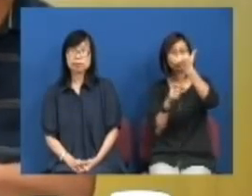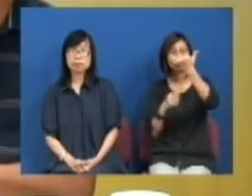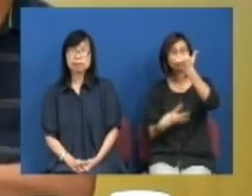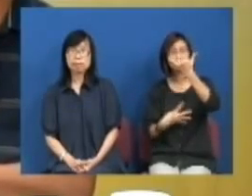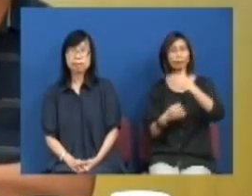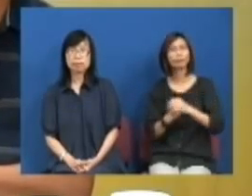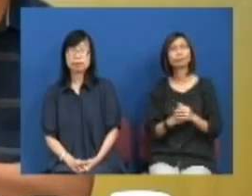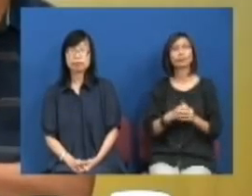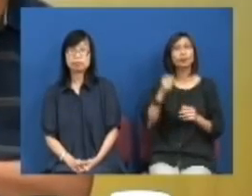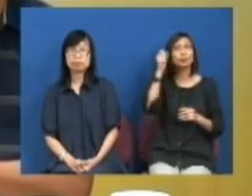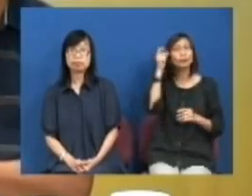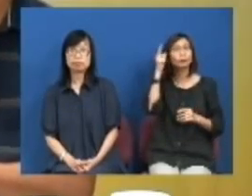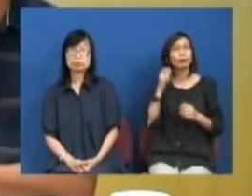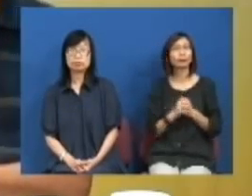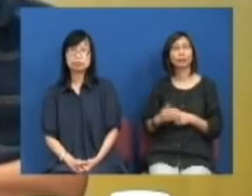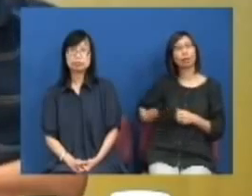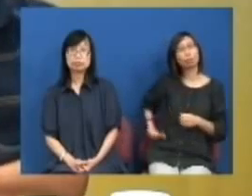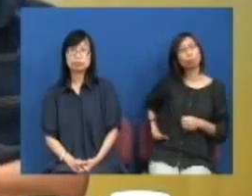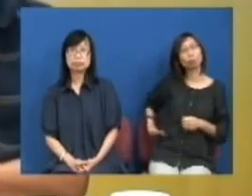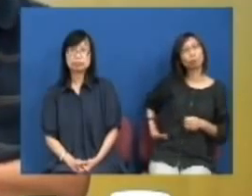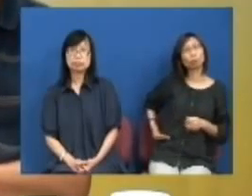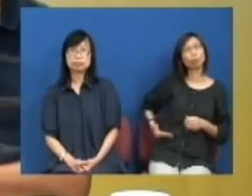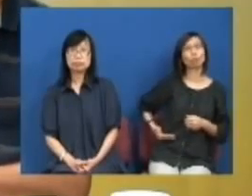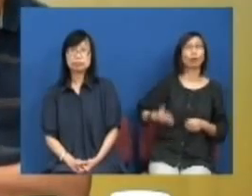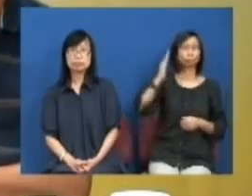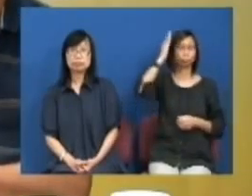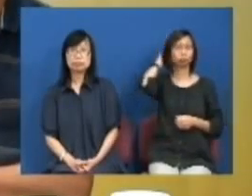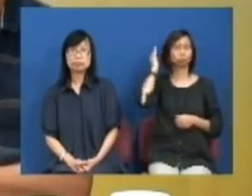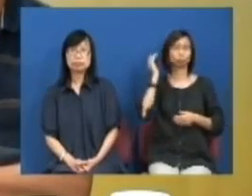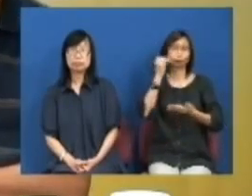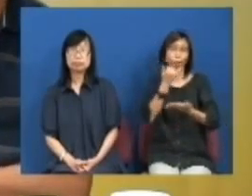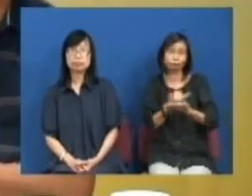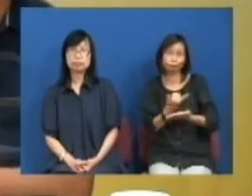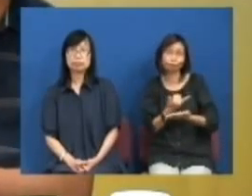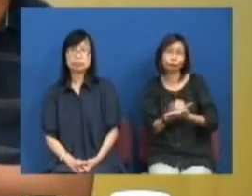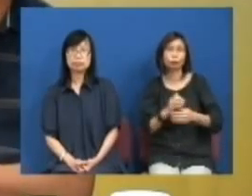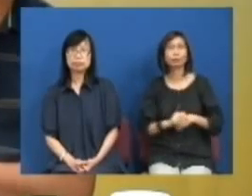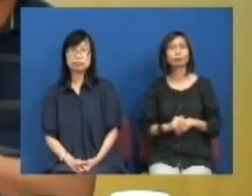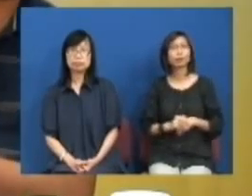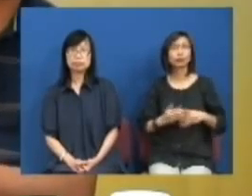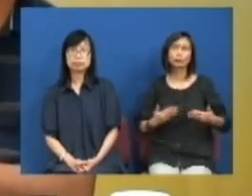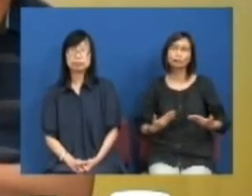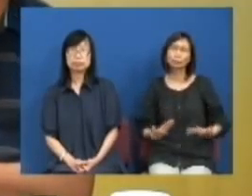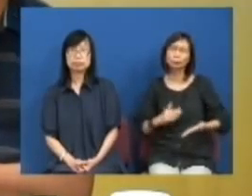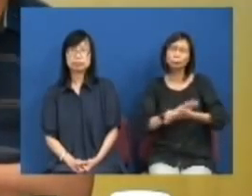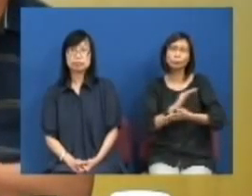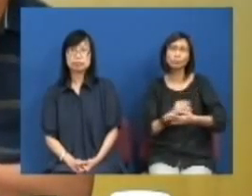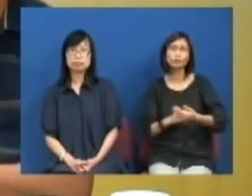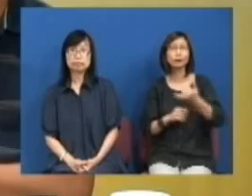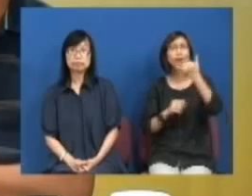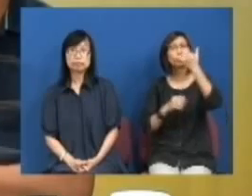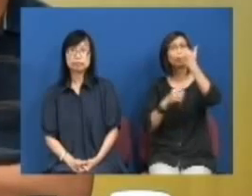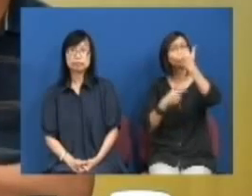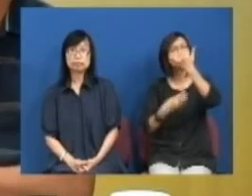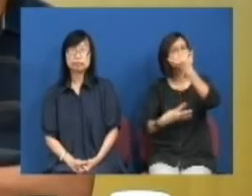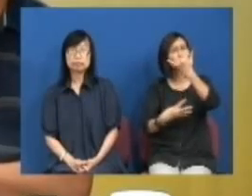咗世啦。咁喺一個冇華叔情況之下嘅即係六四燭光晚會。究竟會係一個點嘅六四燭光晚會咧？其實都